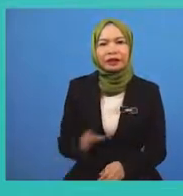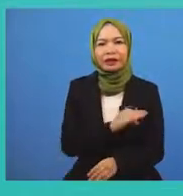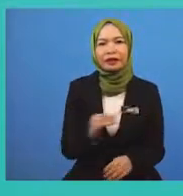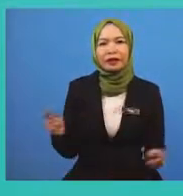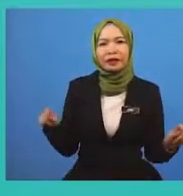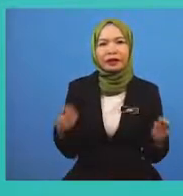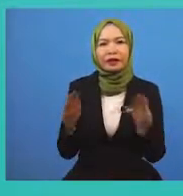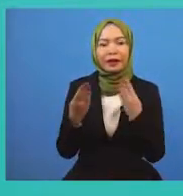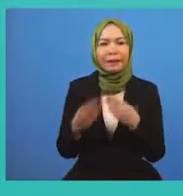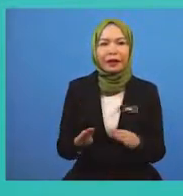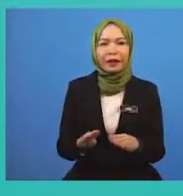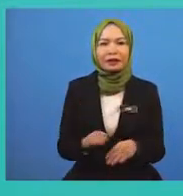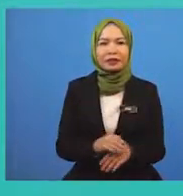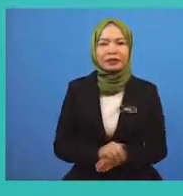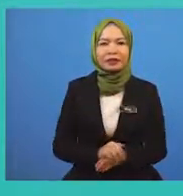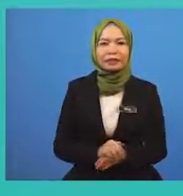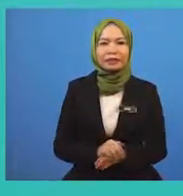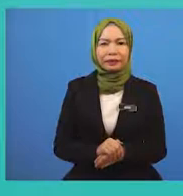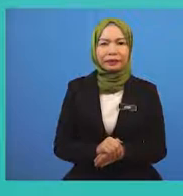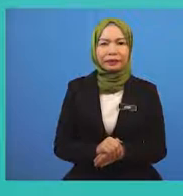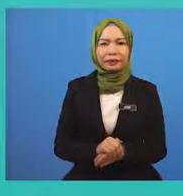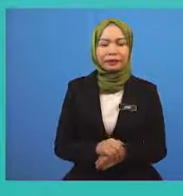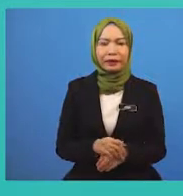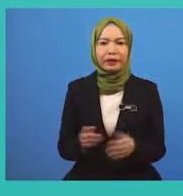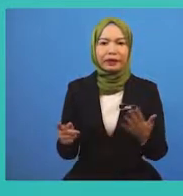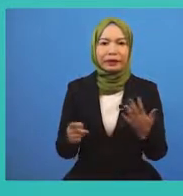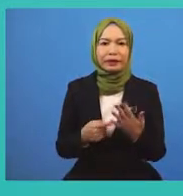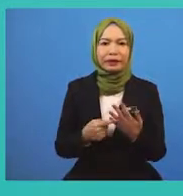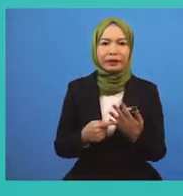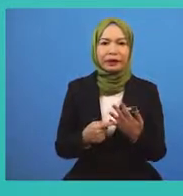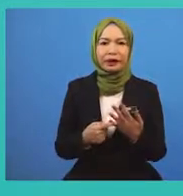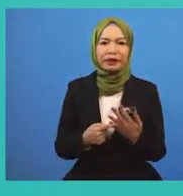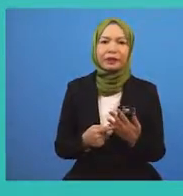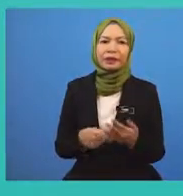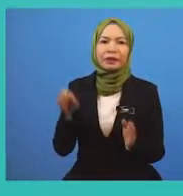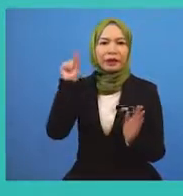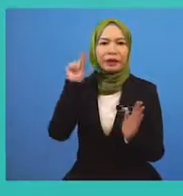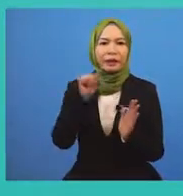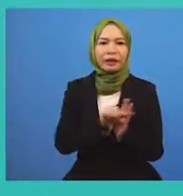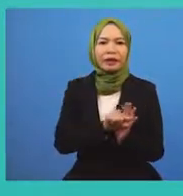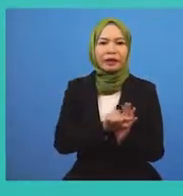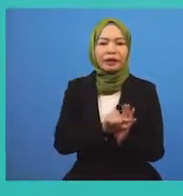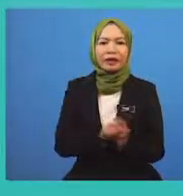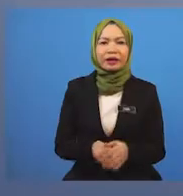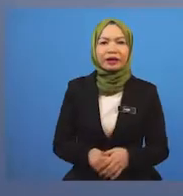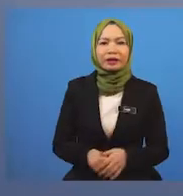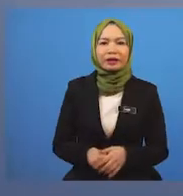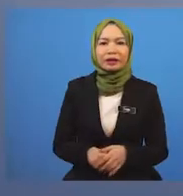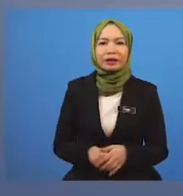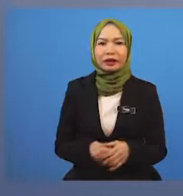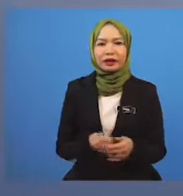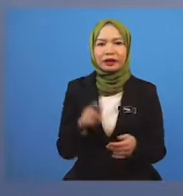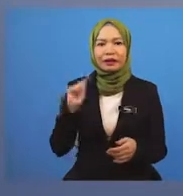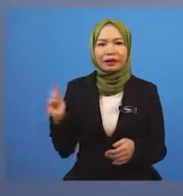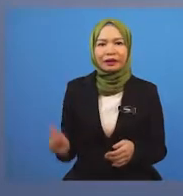dan endotermik. Kelima, mentafsir gambar rajah aras tenaga.